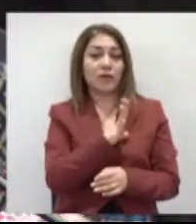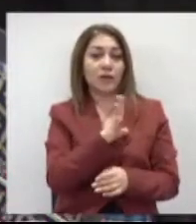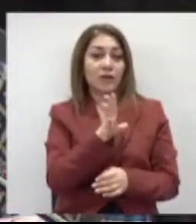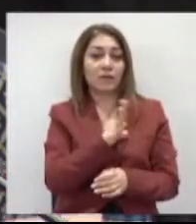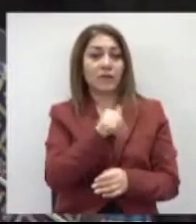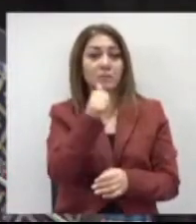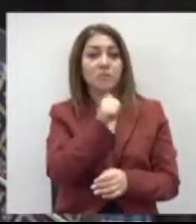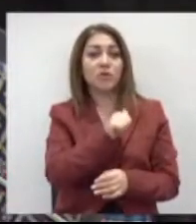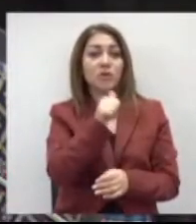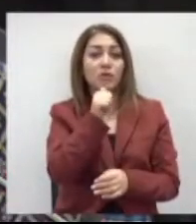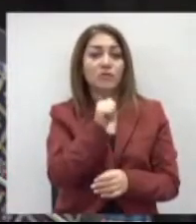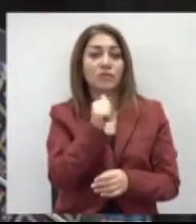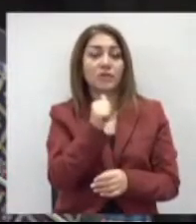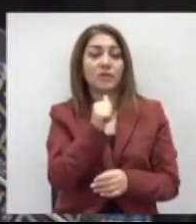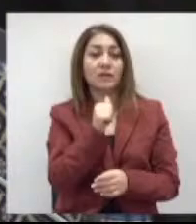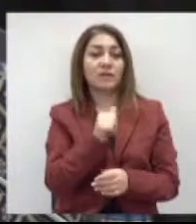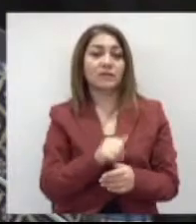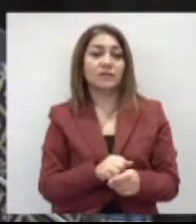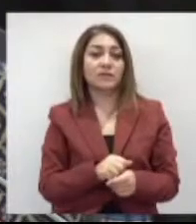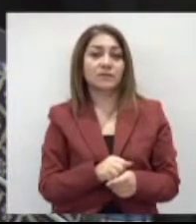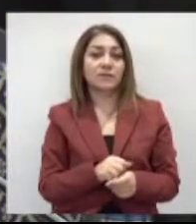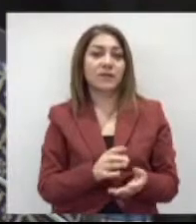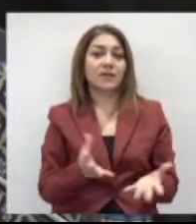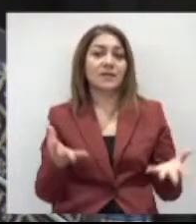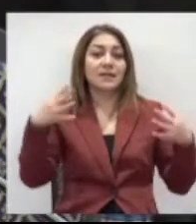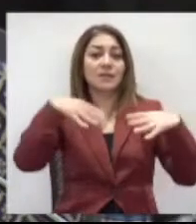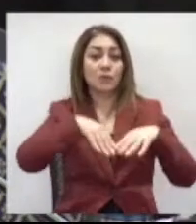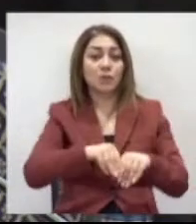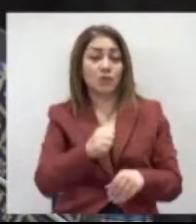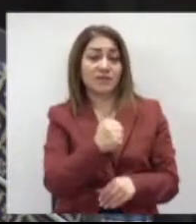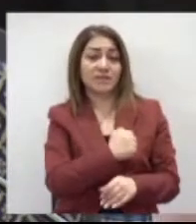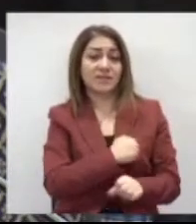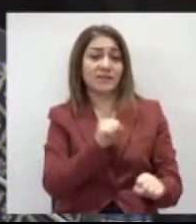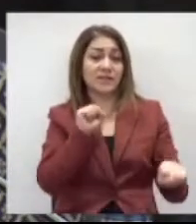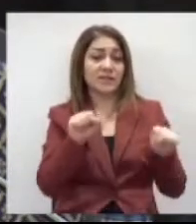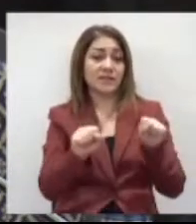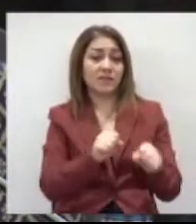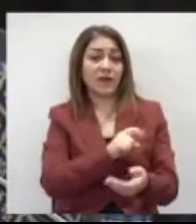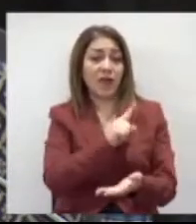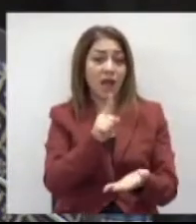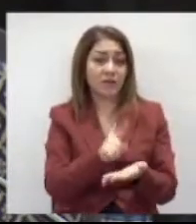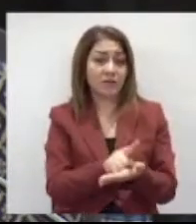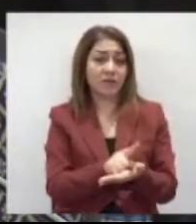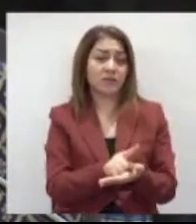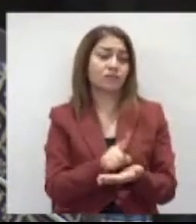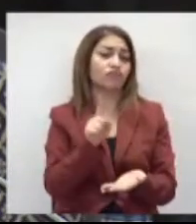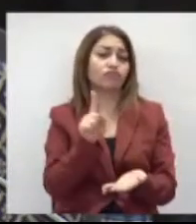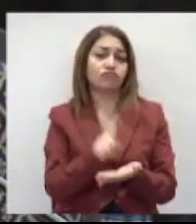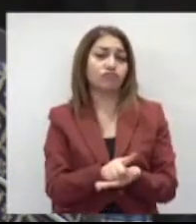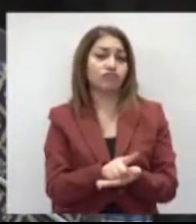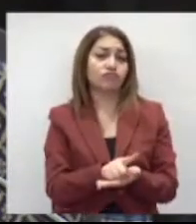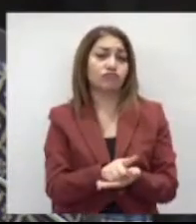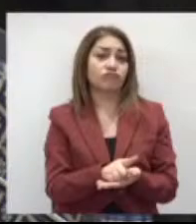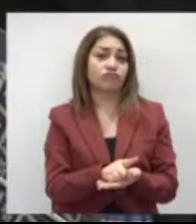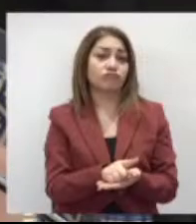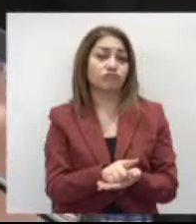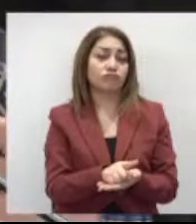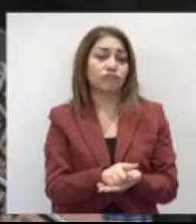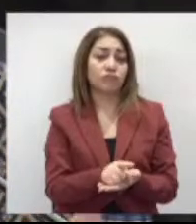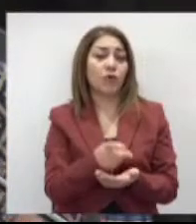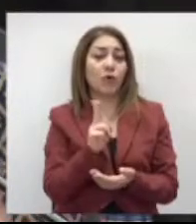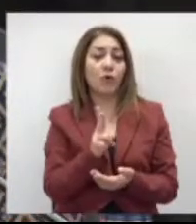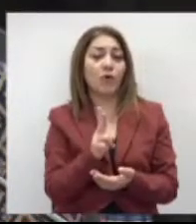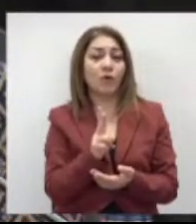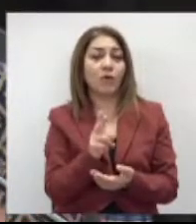հնարավորինս փորձակատարվել ընդգրկուն նախատեսել։ Օրինակ զինված ուժերի կառավարման հարցը միանշանակ է, որ կախված նրանից, թե